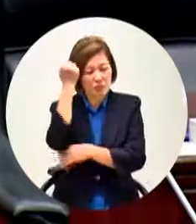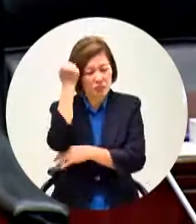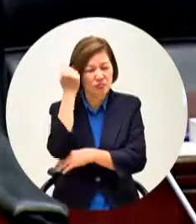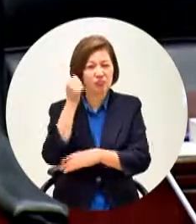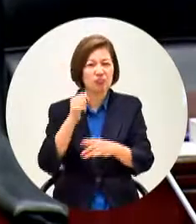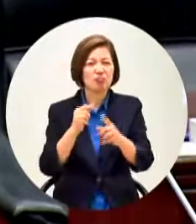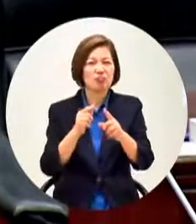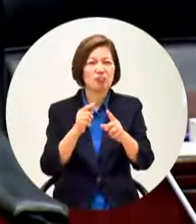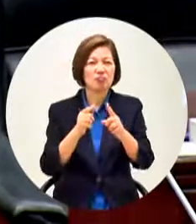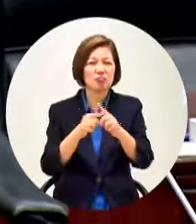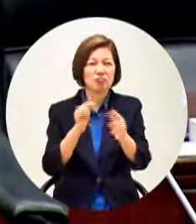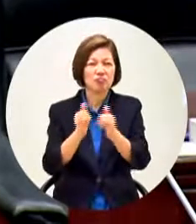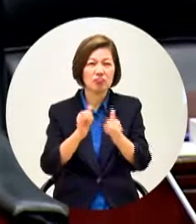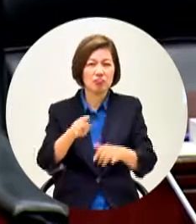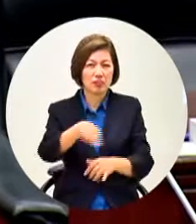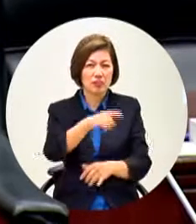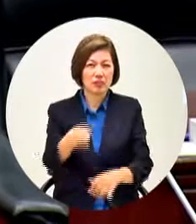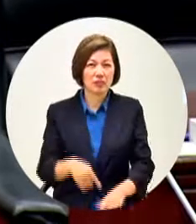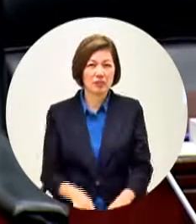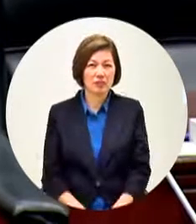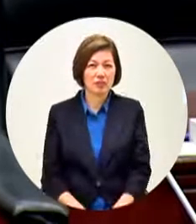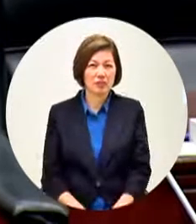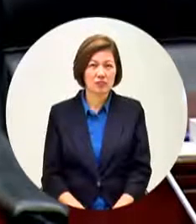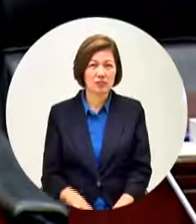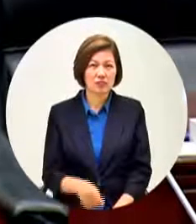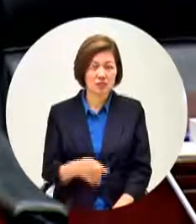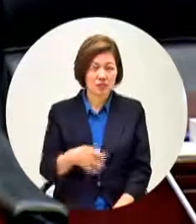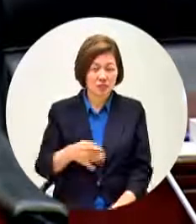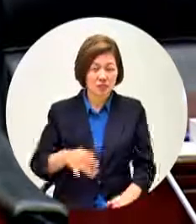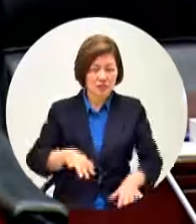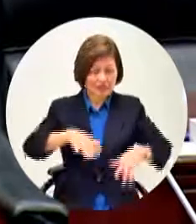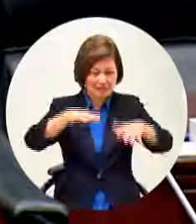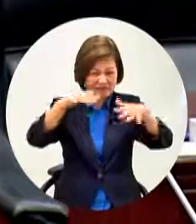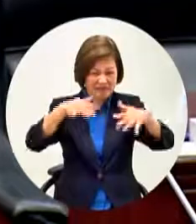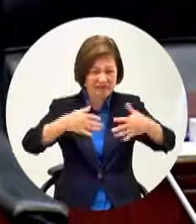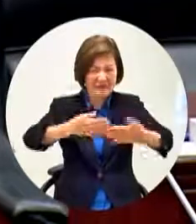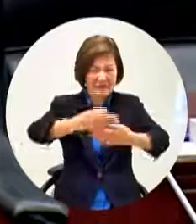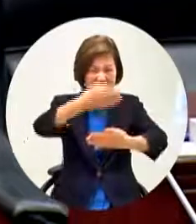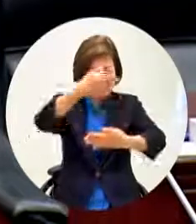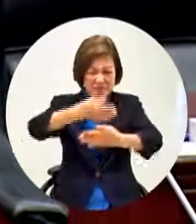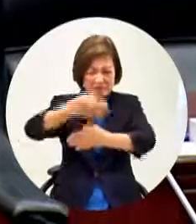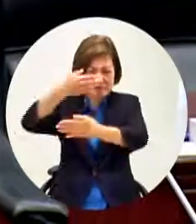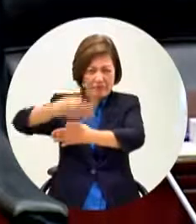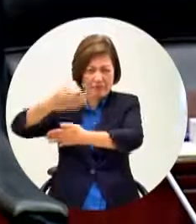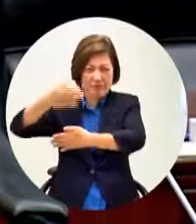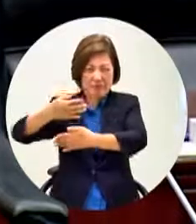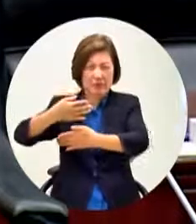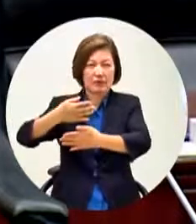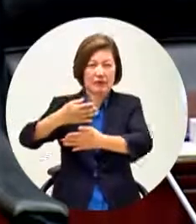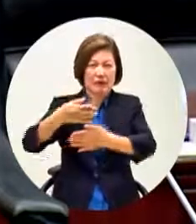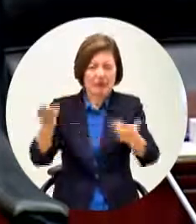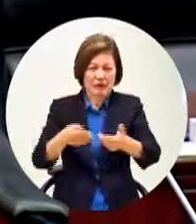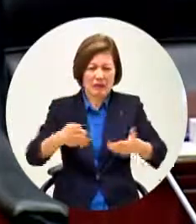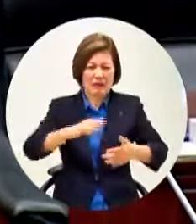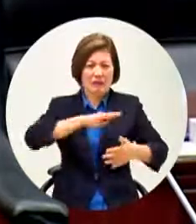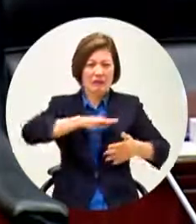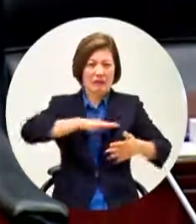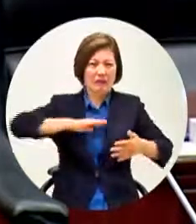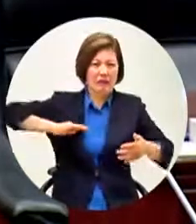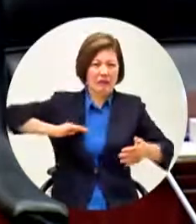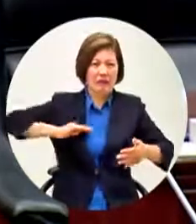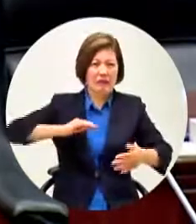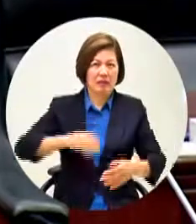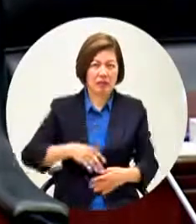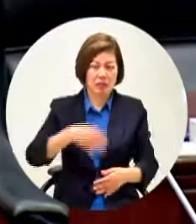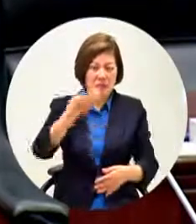伊挡伊个挡迄个挡水墙，你敢知影做甲安尼很坎嘛？你看这水淹到偌悬，吼、哦！你